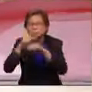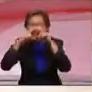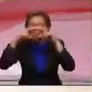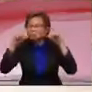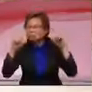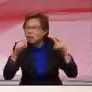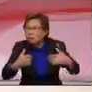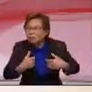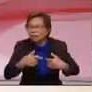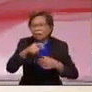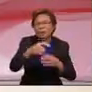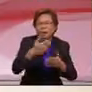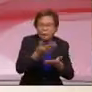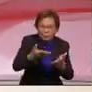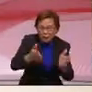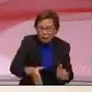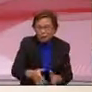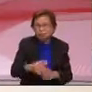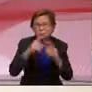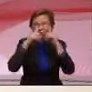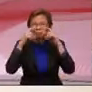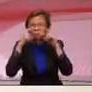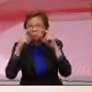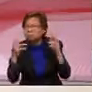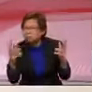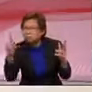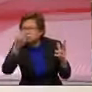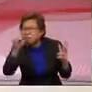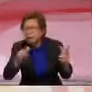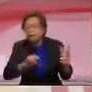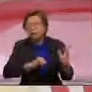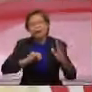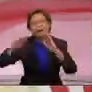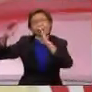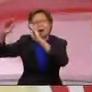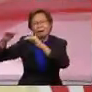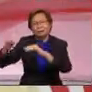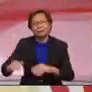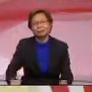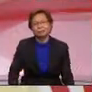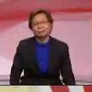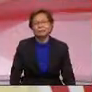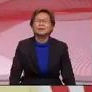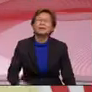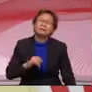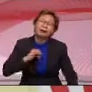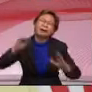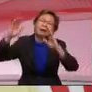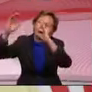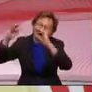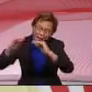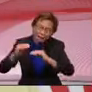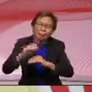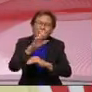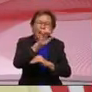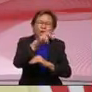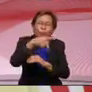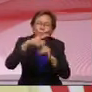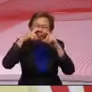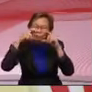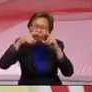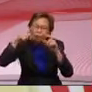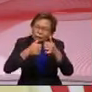sedangkan pelanggan pakai pelitup muka? Ya, saya harap perkara ini dipatuhi sebab termasuk